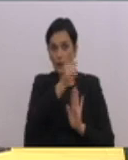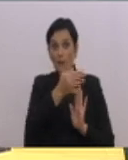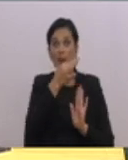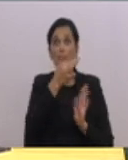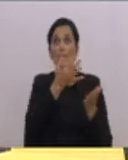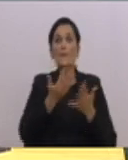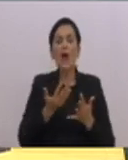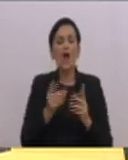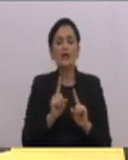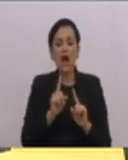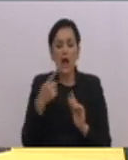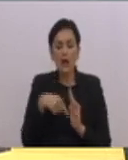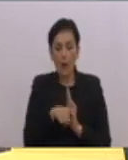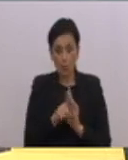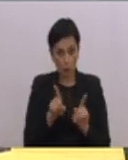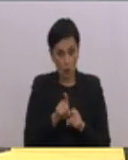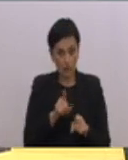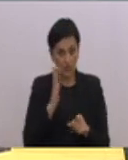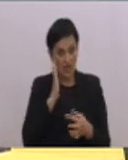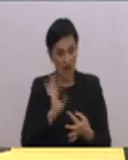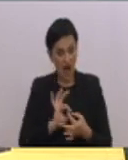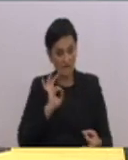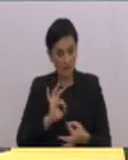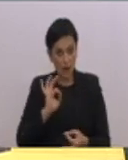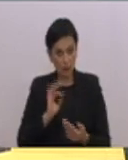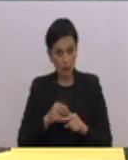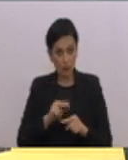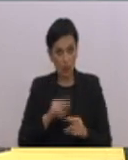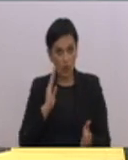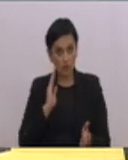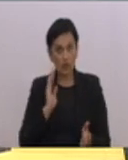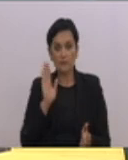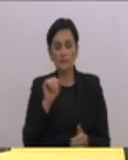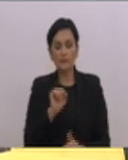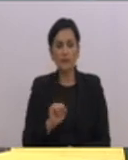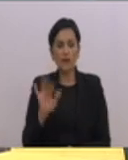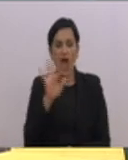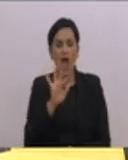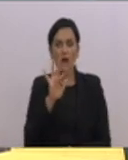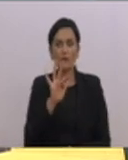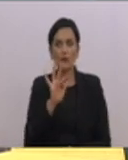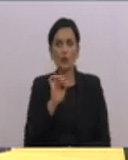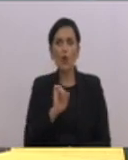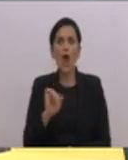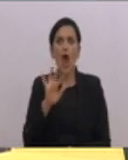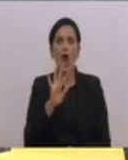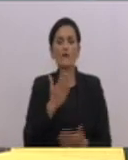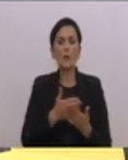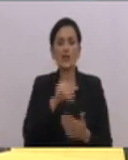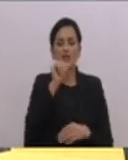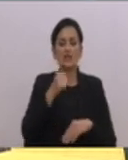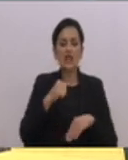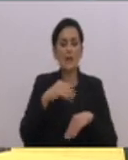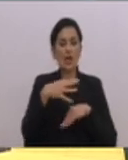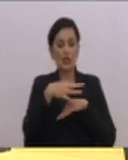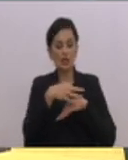რა გამომდინარეობს, რომ ესეც გავამართლოთ? თუნდაც ევროპა არ არის ახლა საბერძნეთი და შვედეთი ერთი და